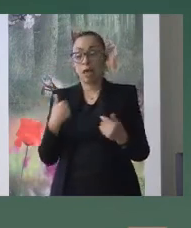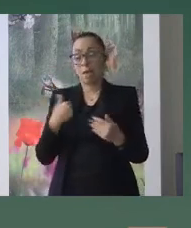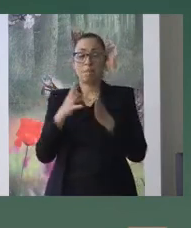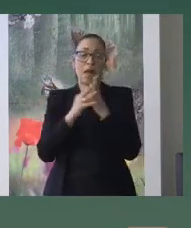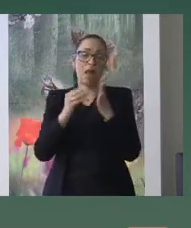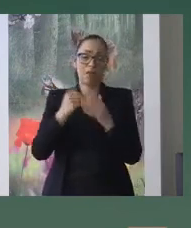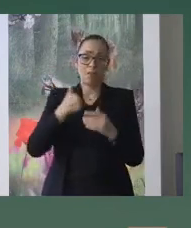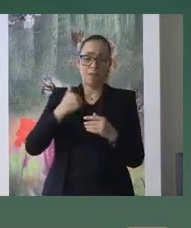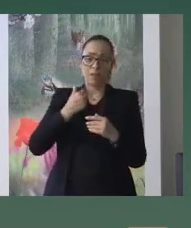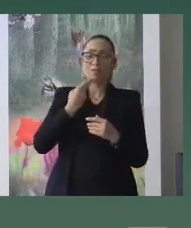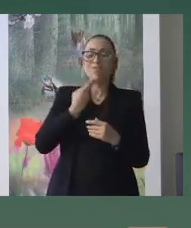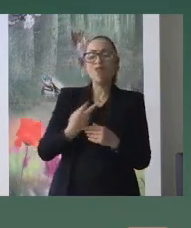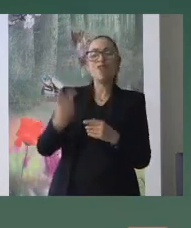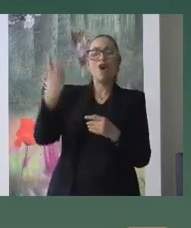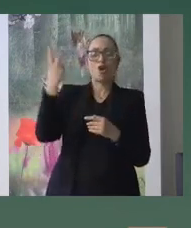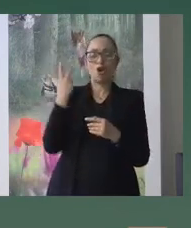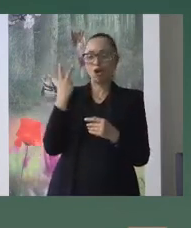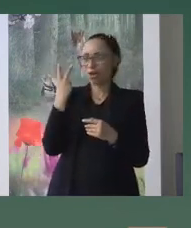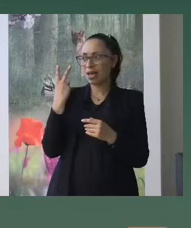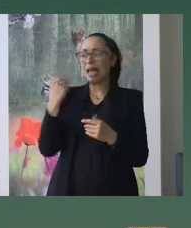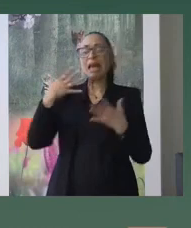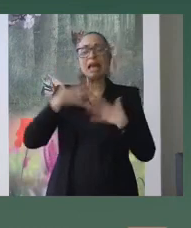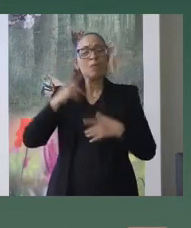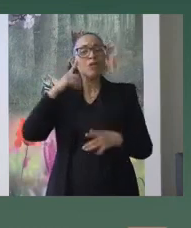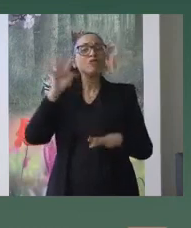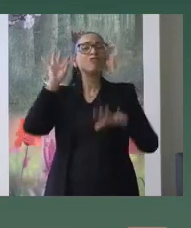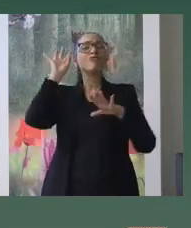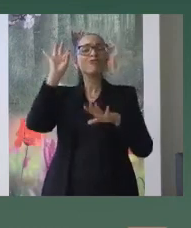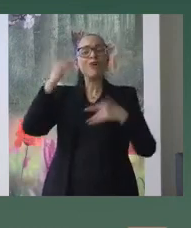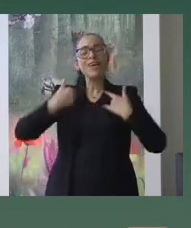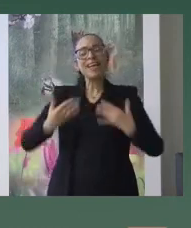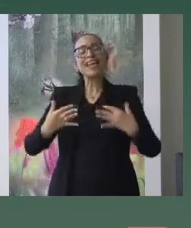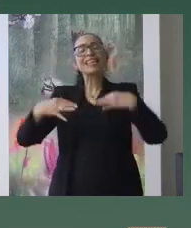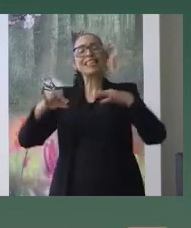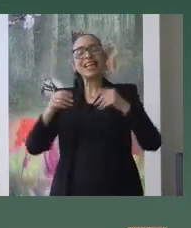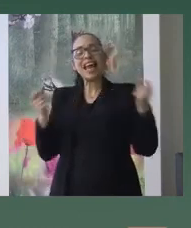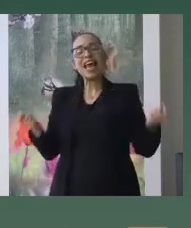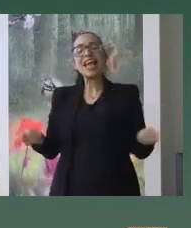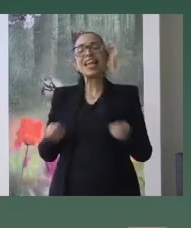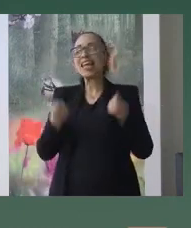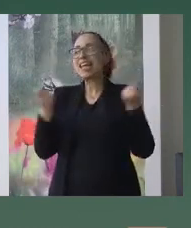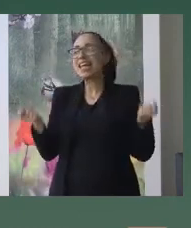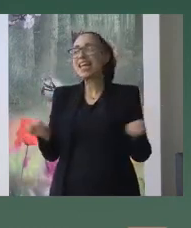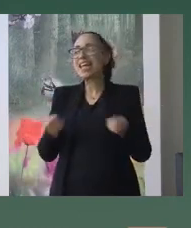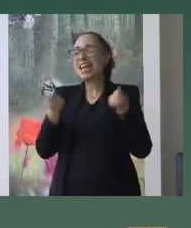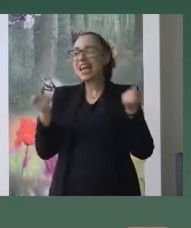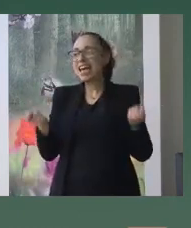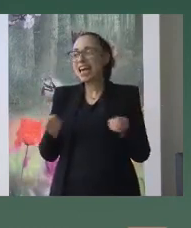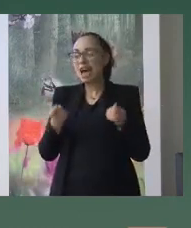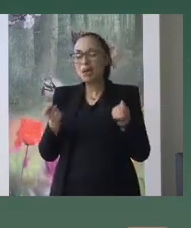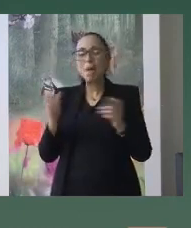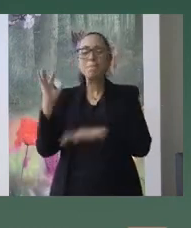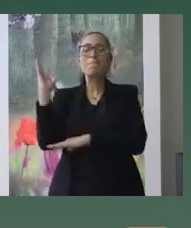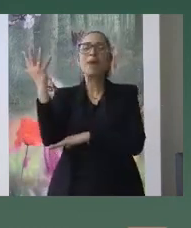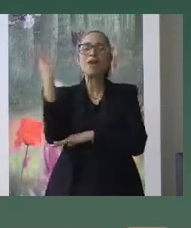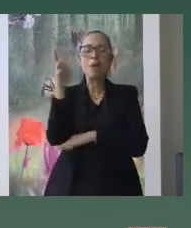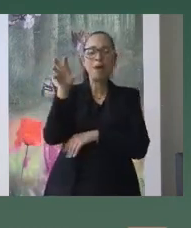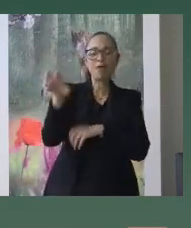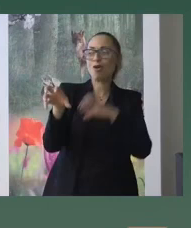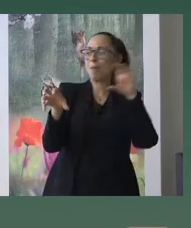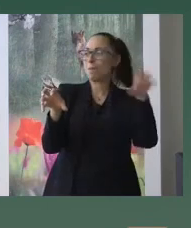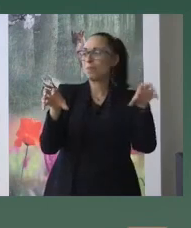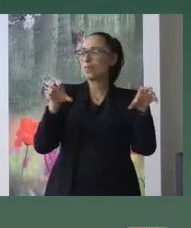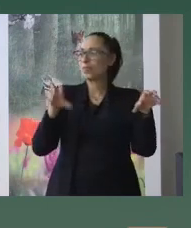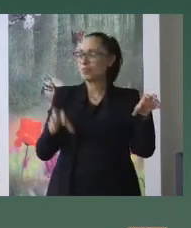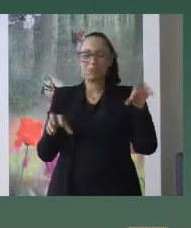δύο χρόνια είχαμε το όνειρο να κάνουμε, να ξεκινήσουμε και να κάνουμε tiny forests, μικρά παρκάκια. Το